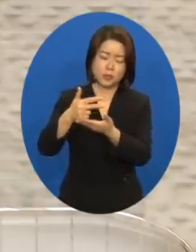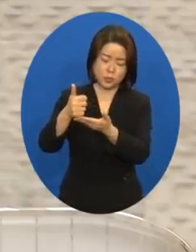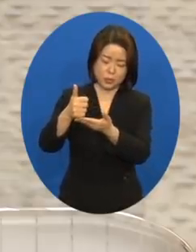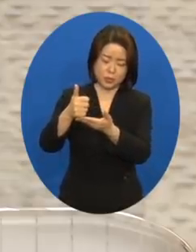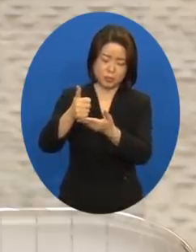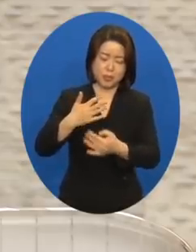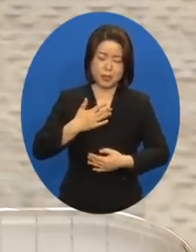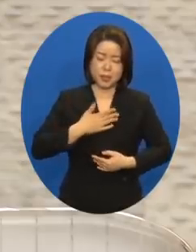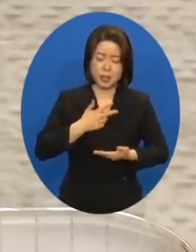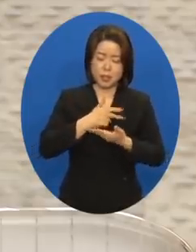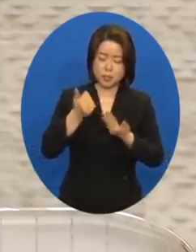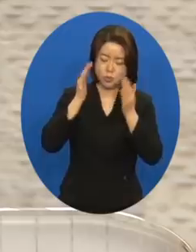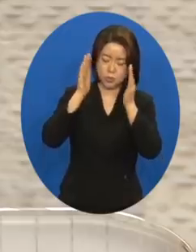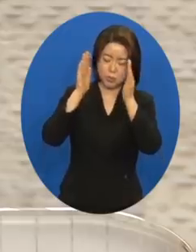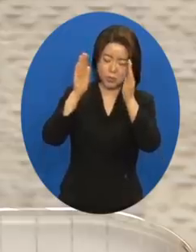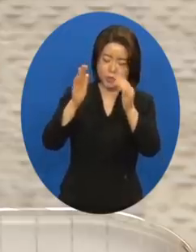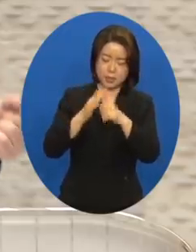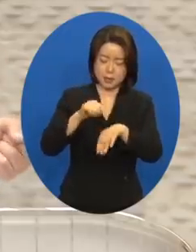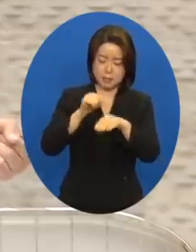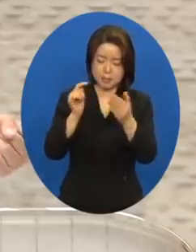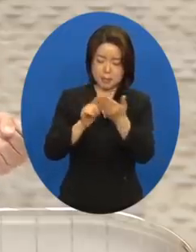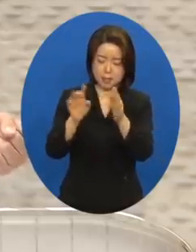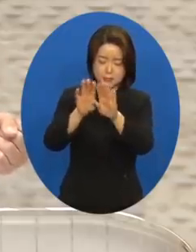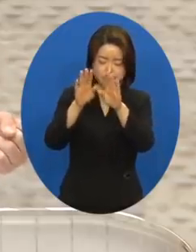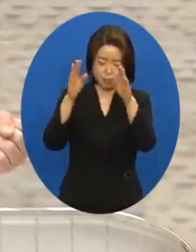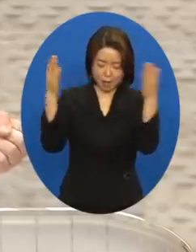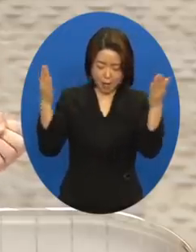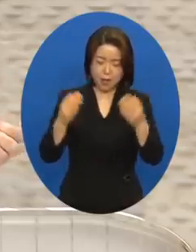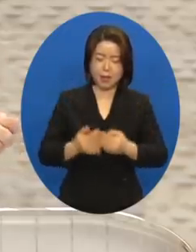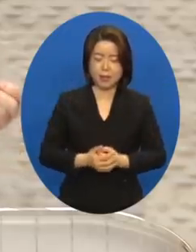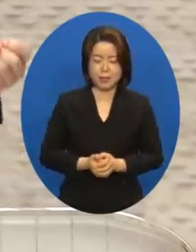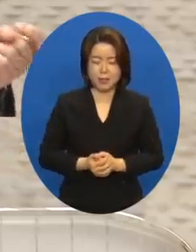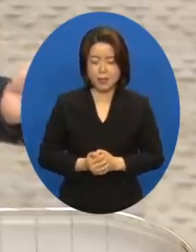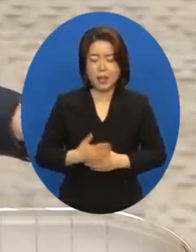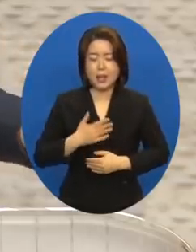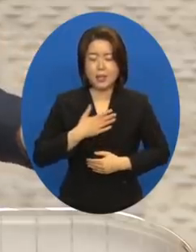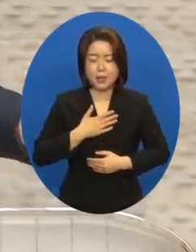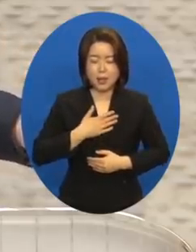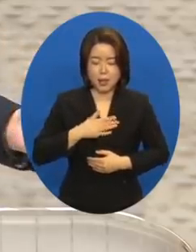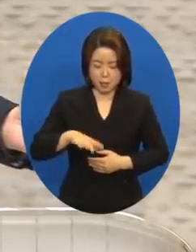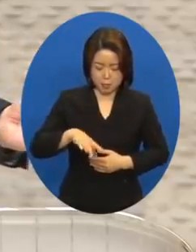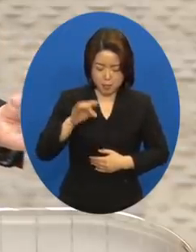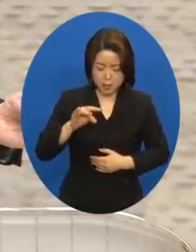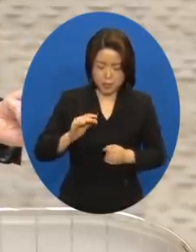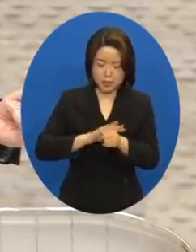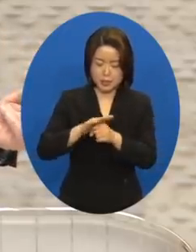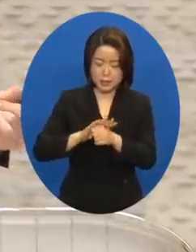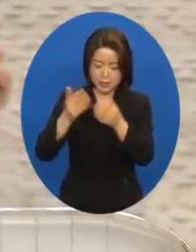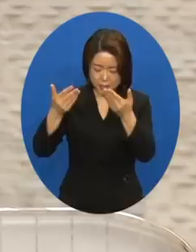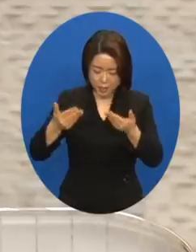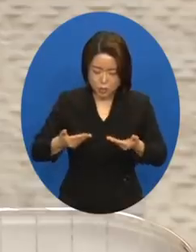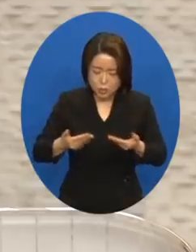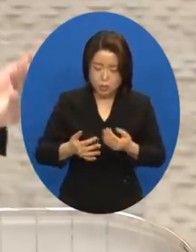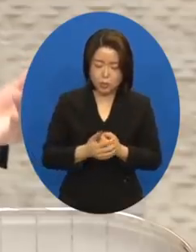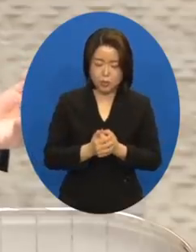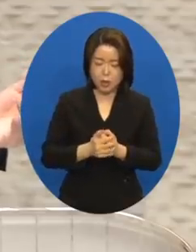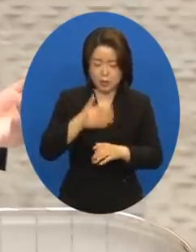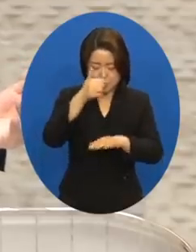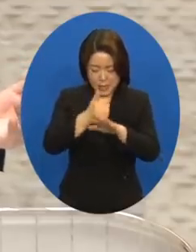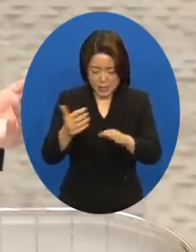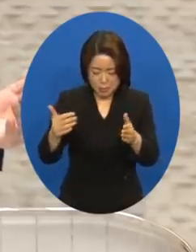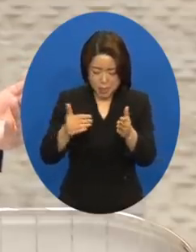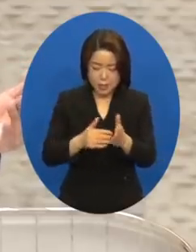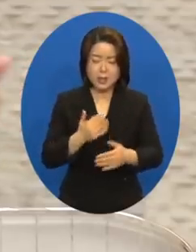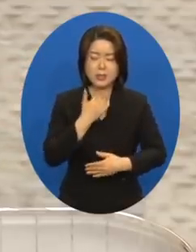우리가 주님을 향하여 의 시간에 마음을 알 짝 엽니다 우리를 먼저 사랑하시고 그 까지 기다려